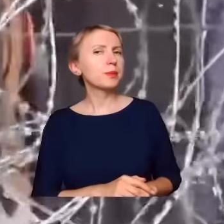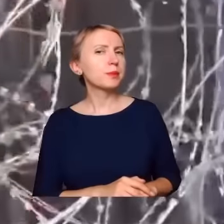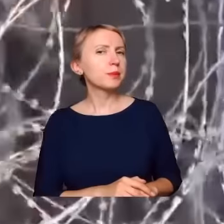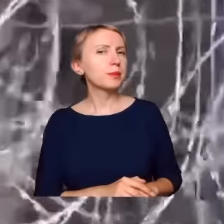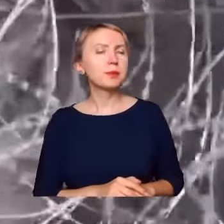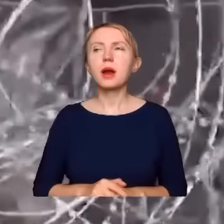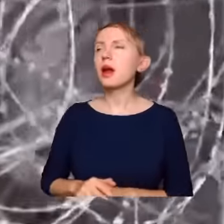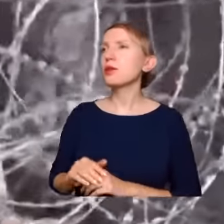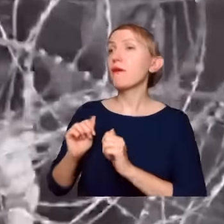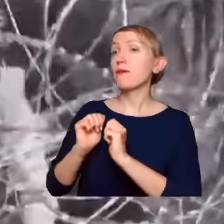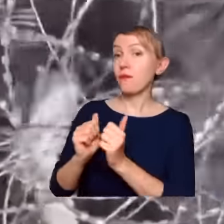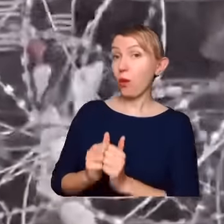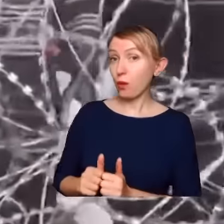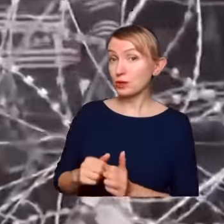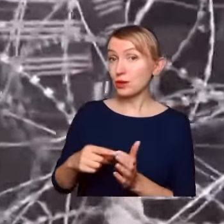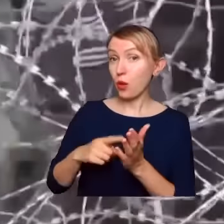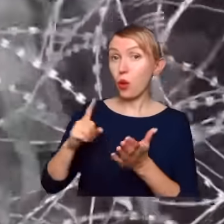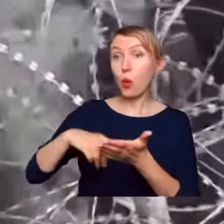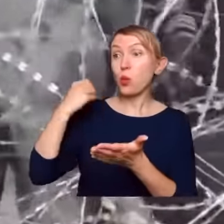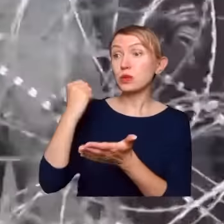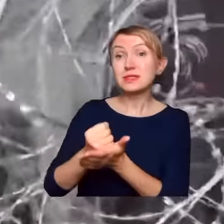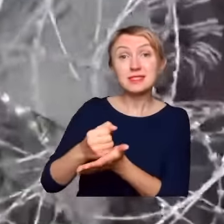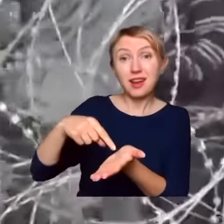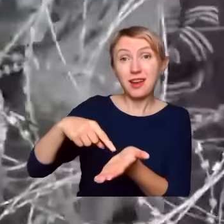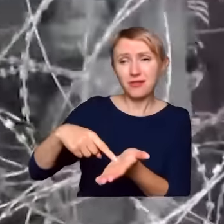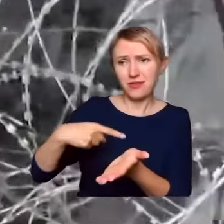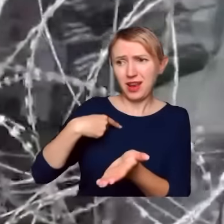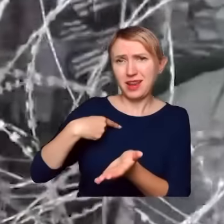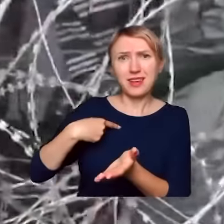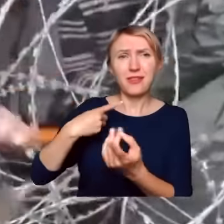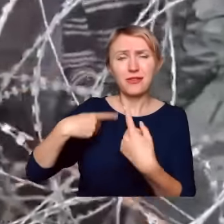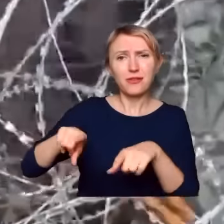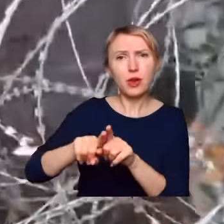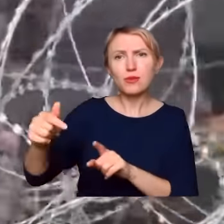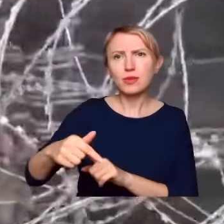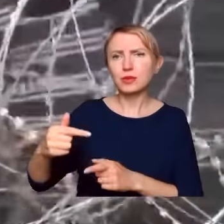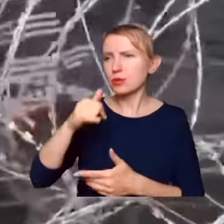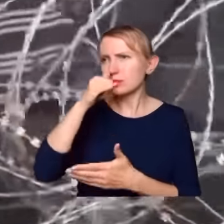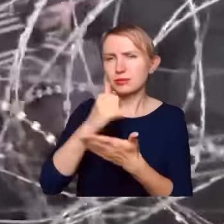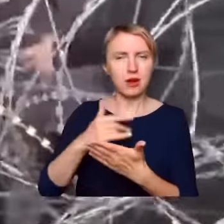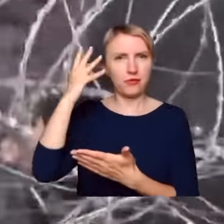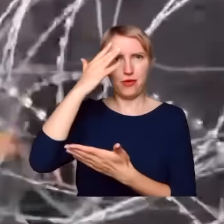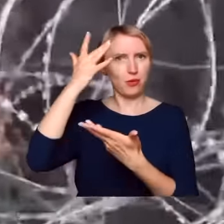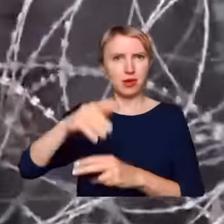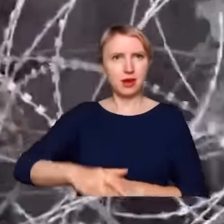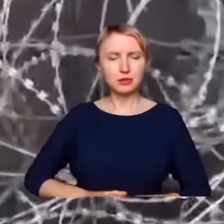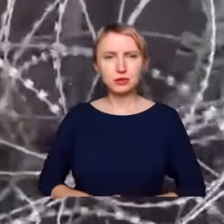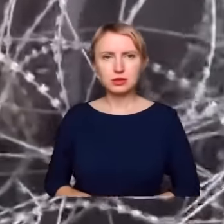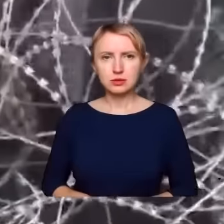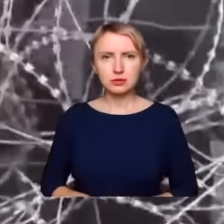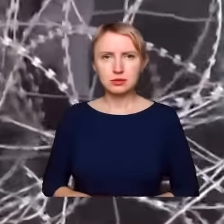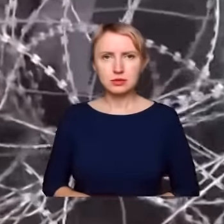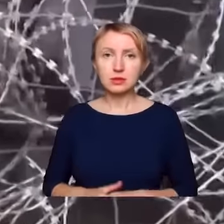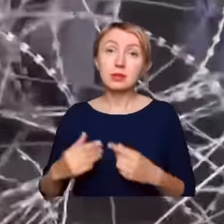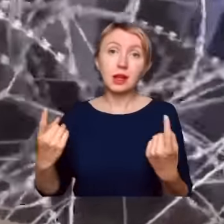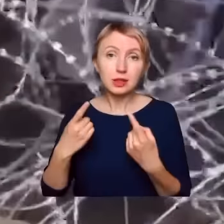są przypisane ustawą. To jest, proszę państwa, coś niewyobrażalnego. Ale taka jest